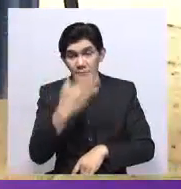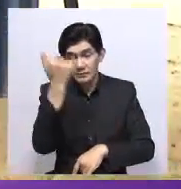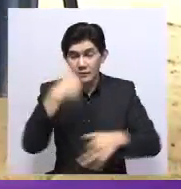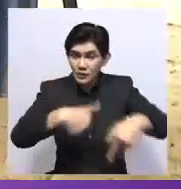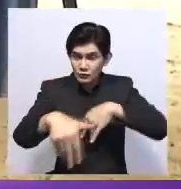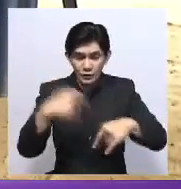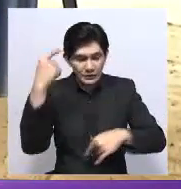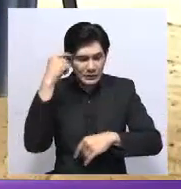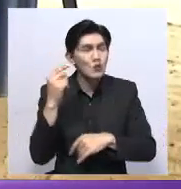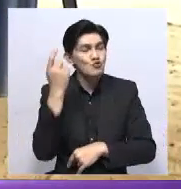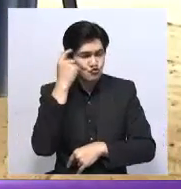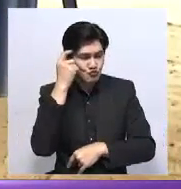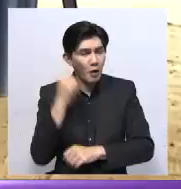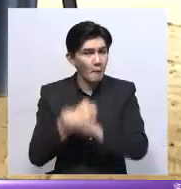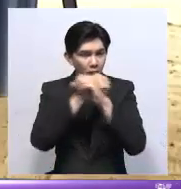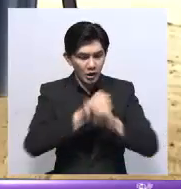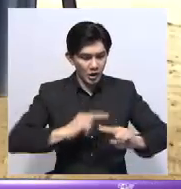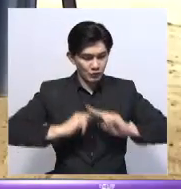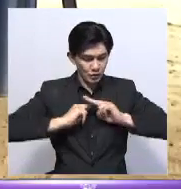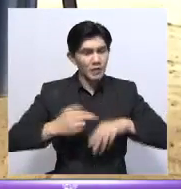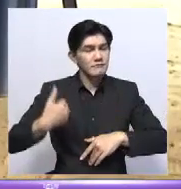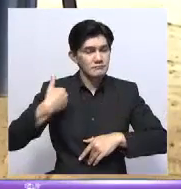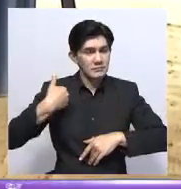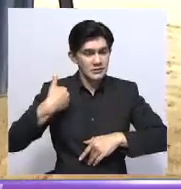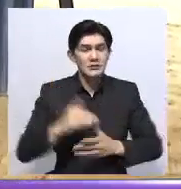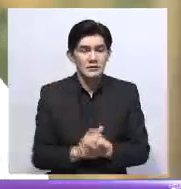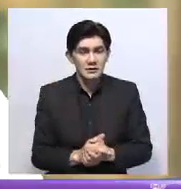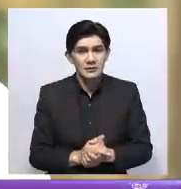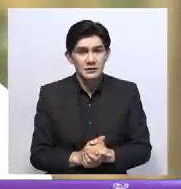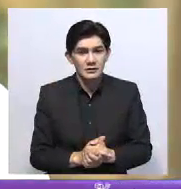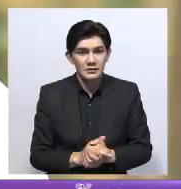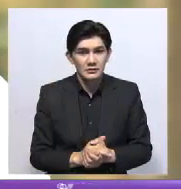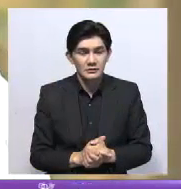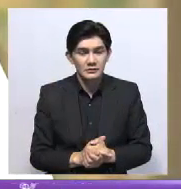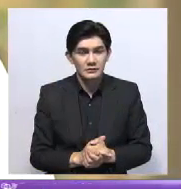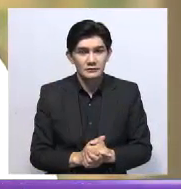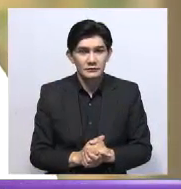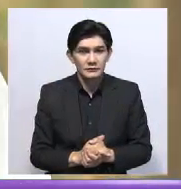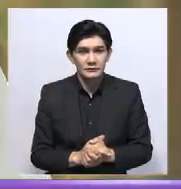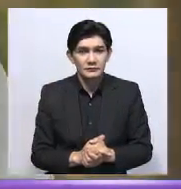ประชาชนมีภูมิคุ้มกันและรู้จักปกป้องสิทธิหน้าที่ของตัวเองมากขึ้น